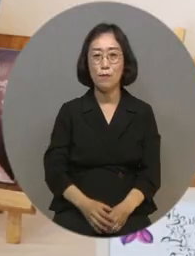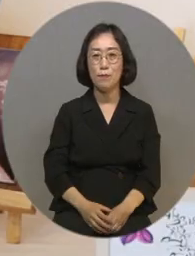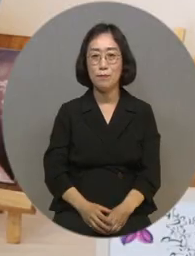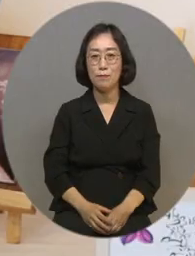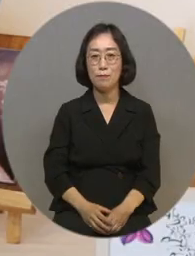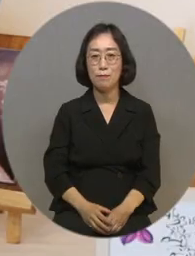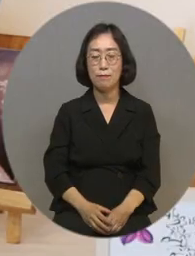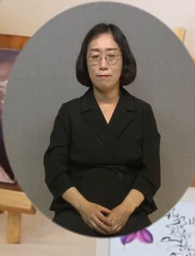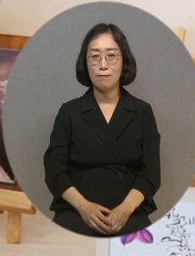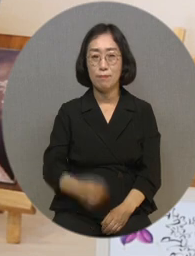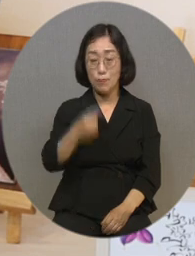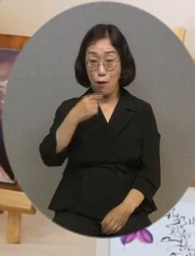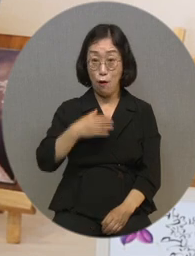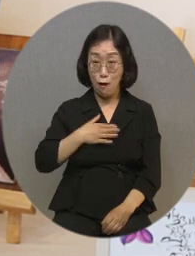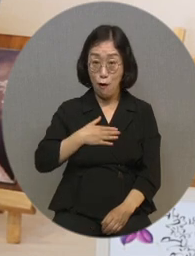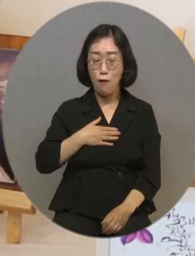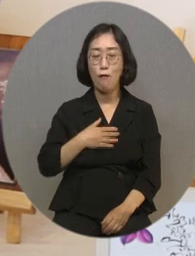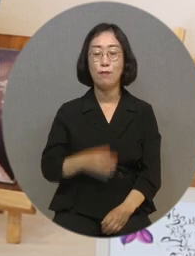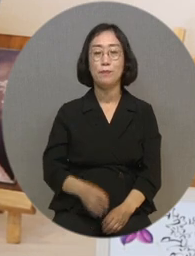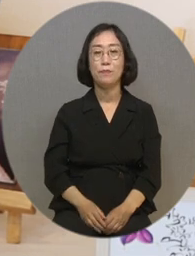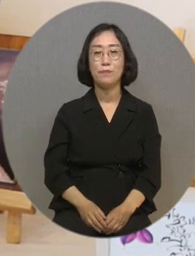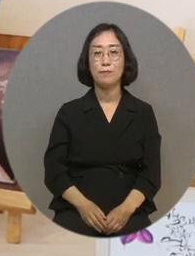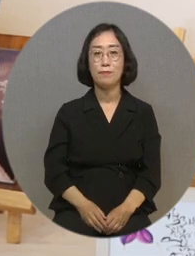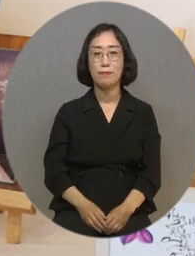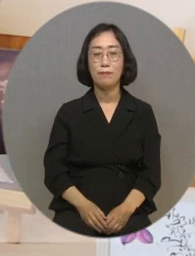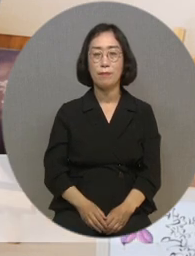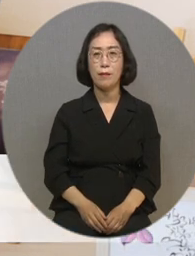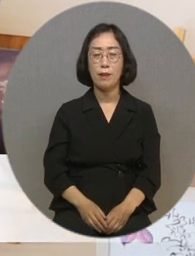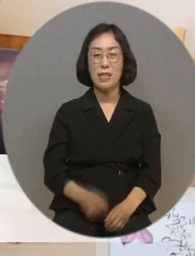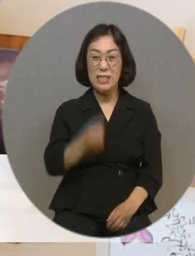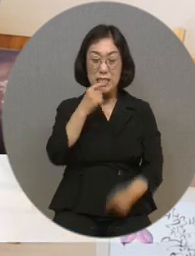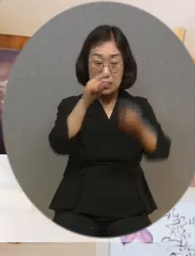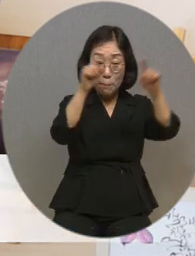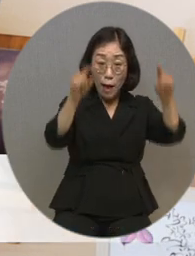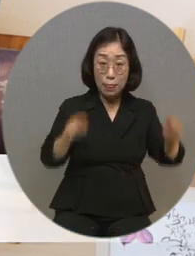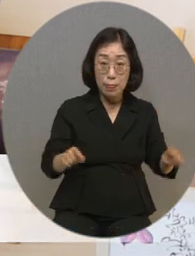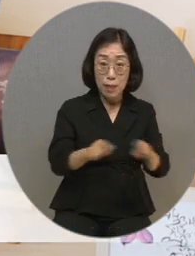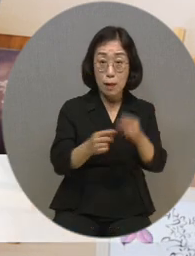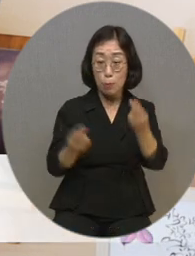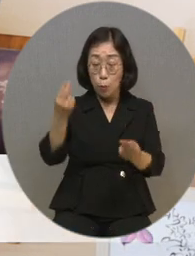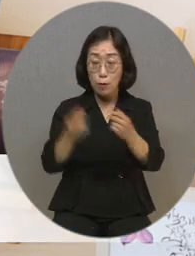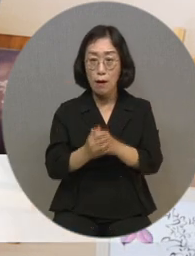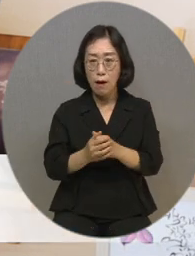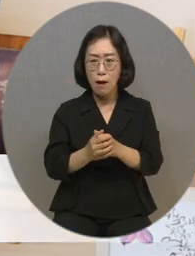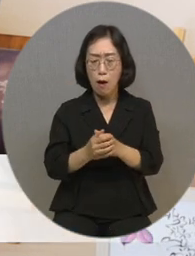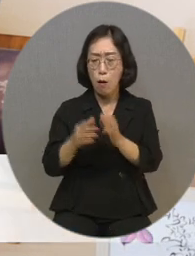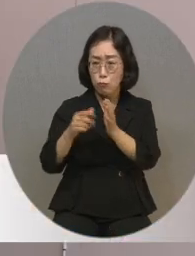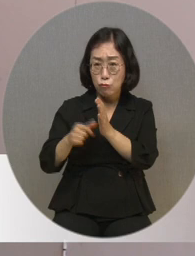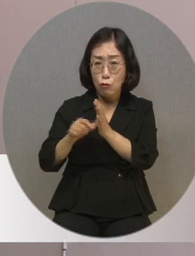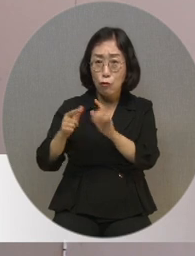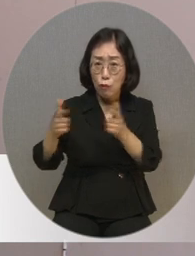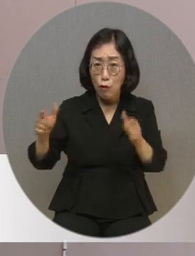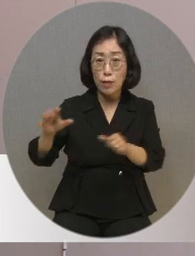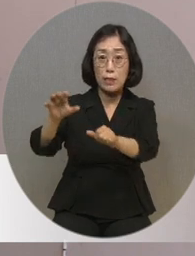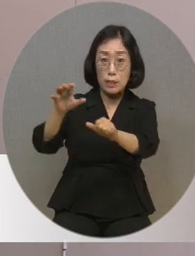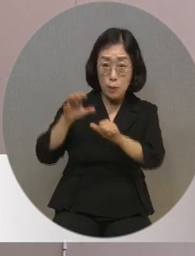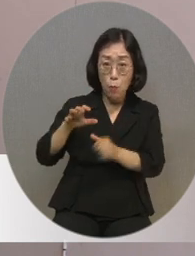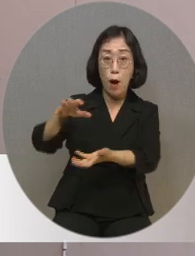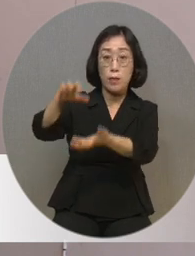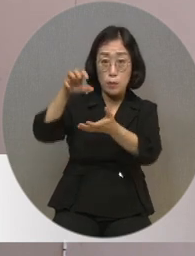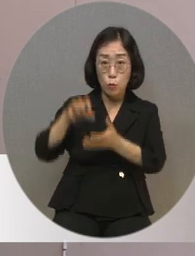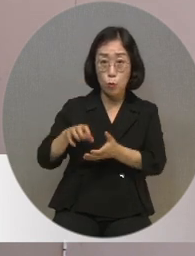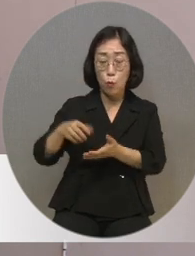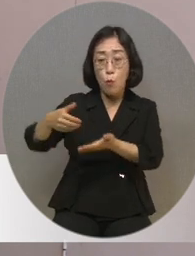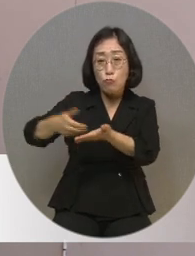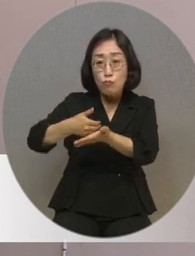저 같은 경우에는 그 일반 판넬에 하는 것보다 다양한 재료를 이용을 해서 재활용품